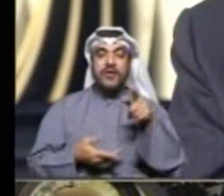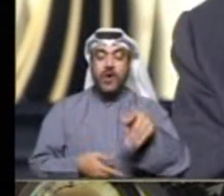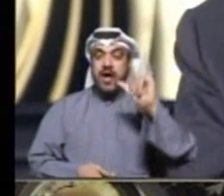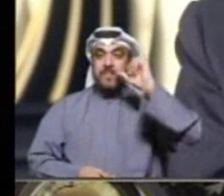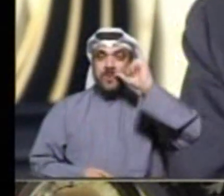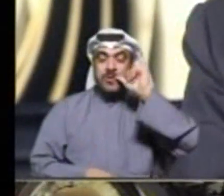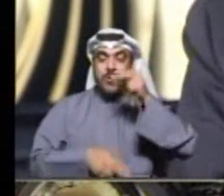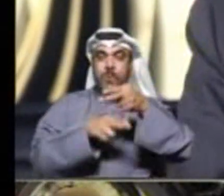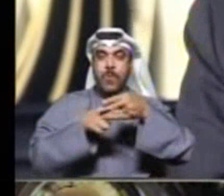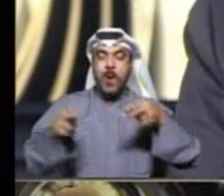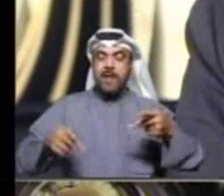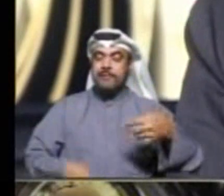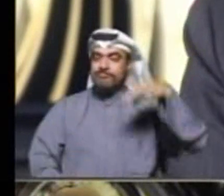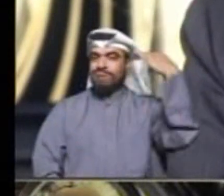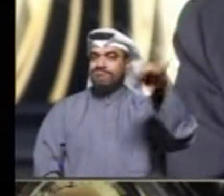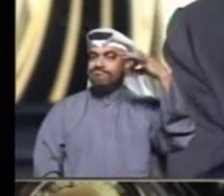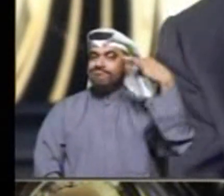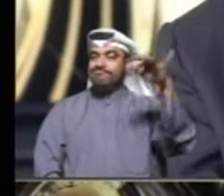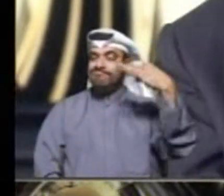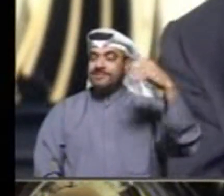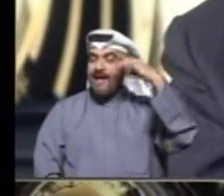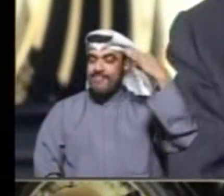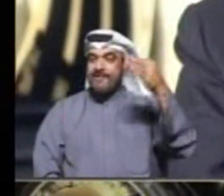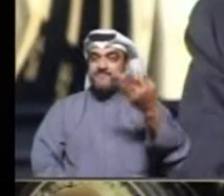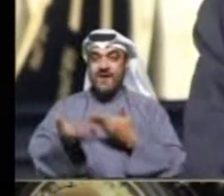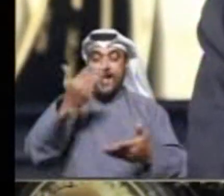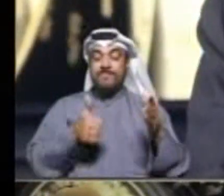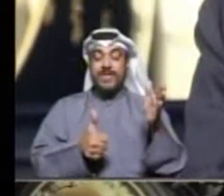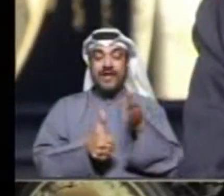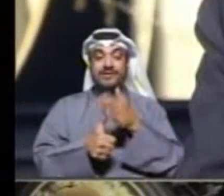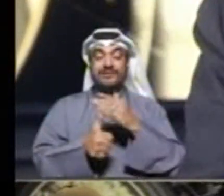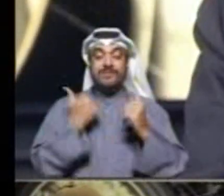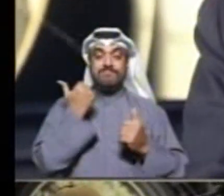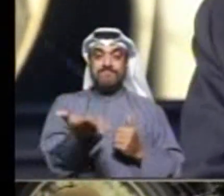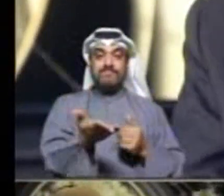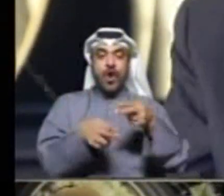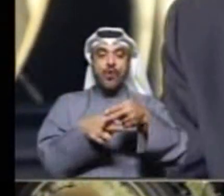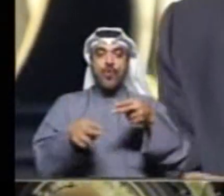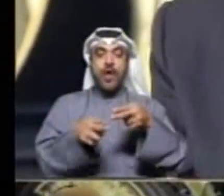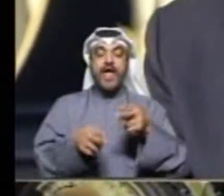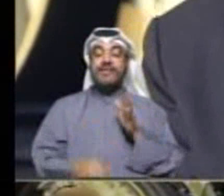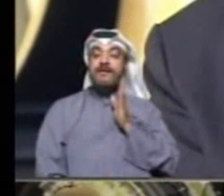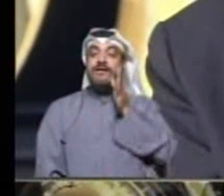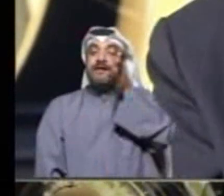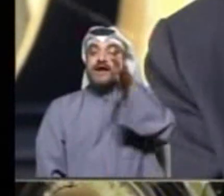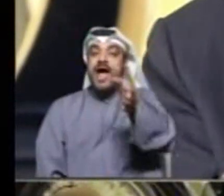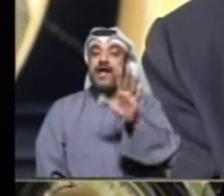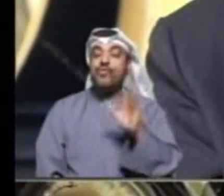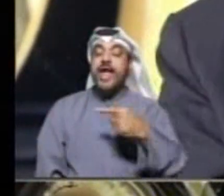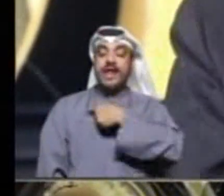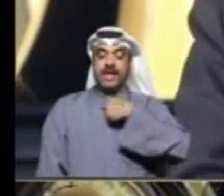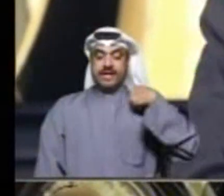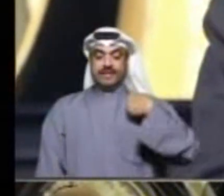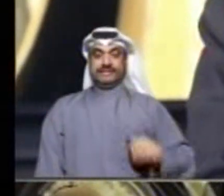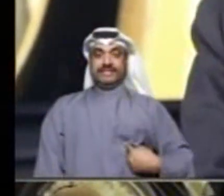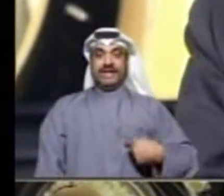الكويتية ملتقيان في مسألة التجارة. الكويت كانت بادرة من أول دولة اتجهت شرقا نحو الصين،